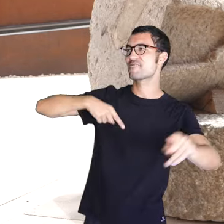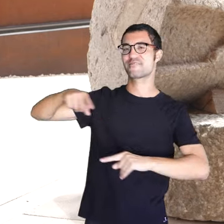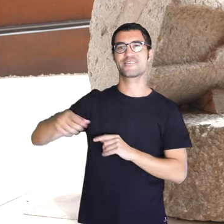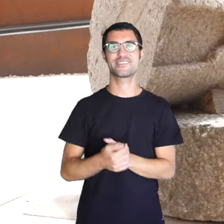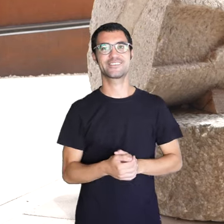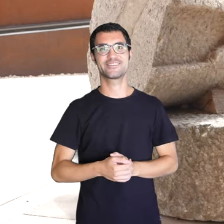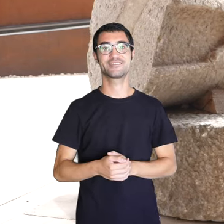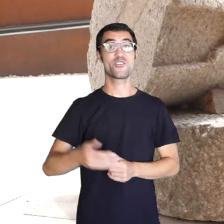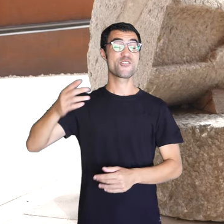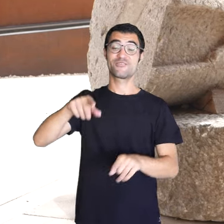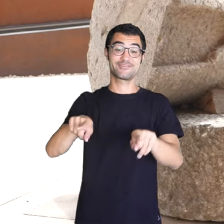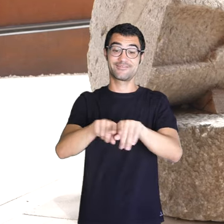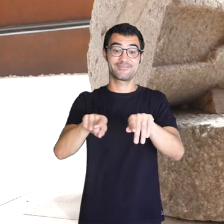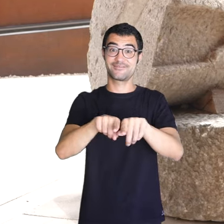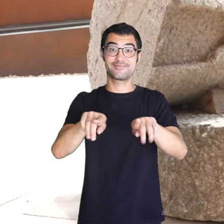ja li dèiem el conclave.